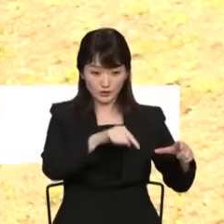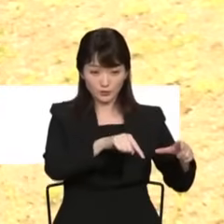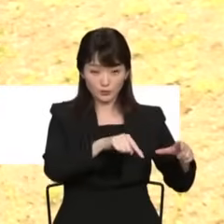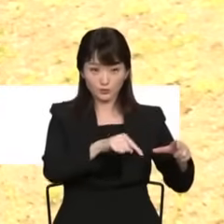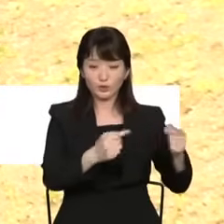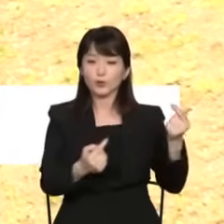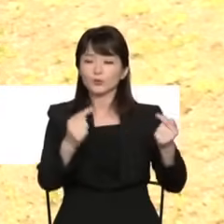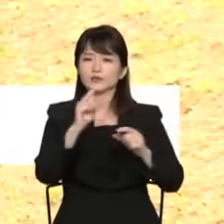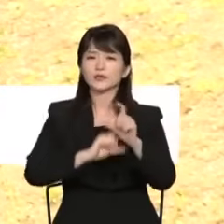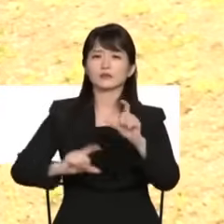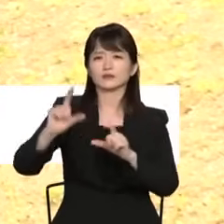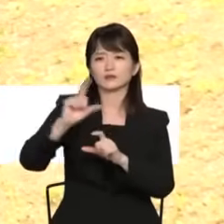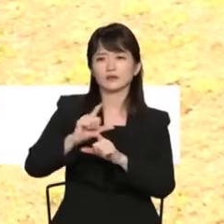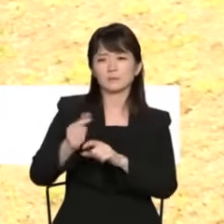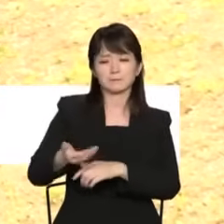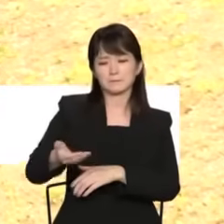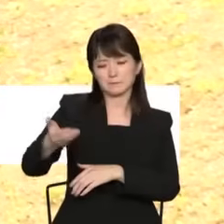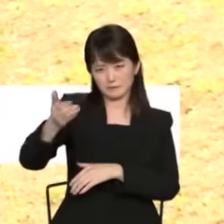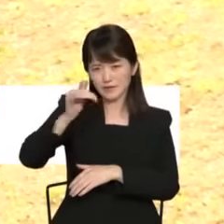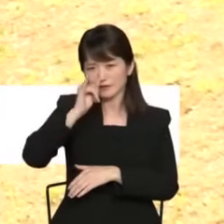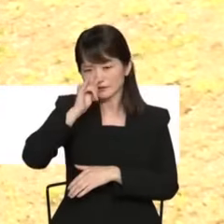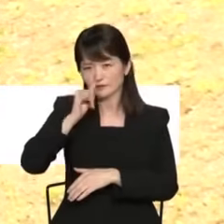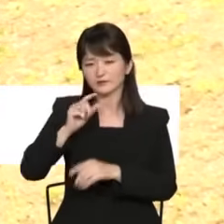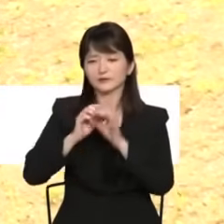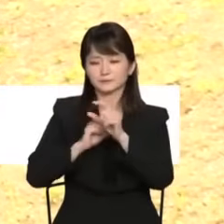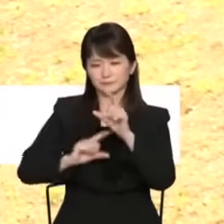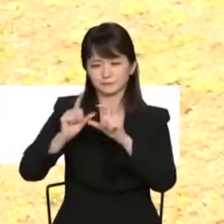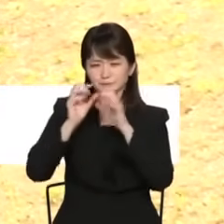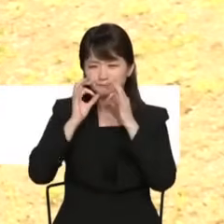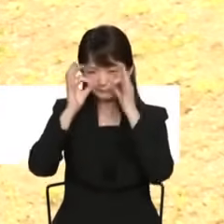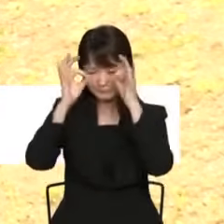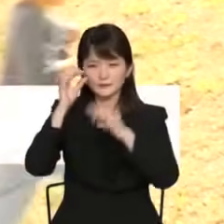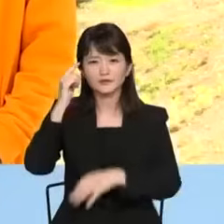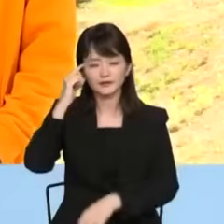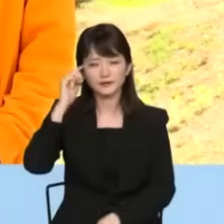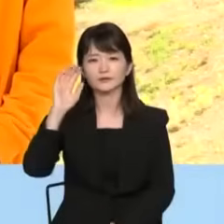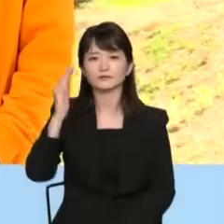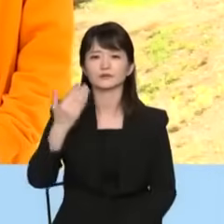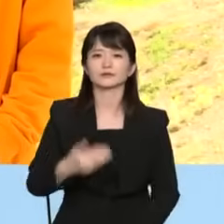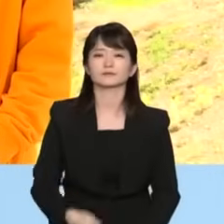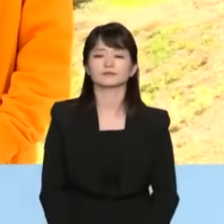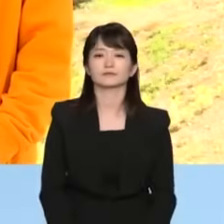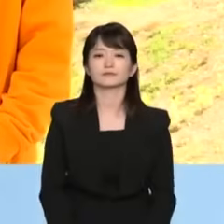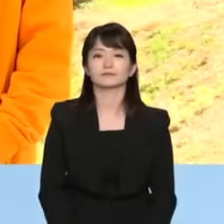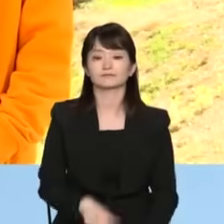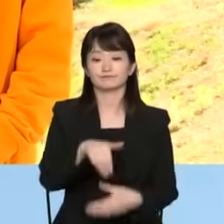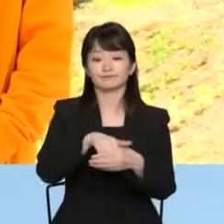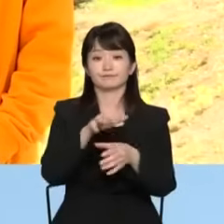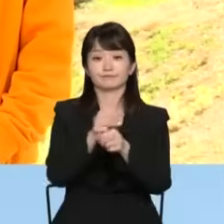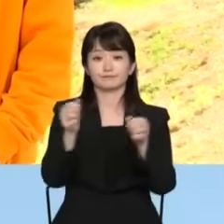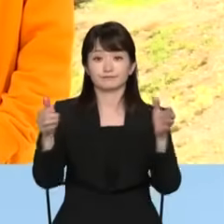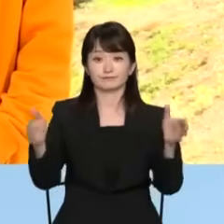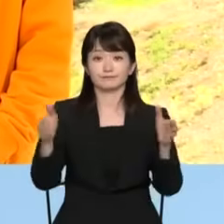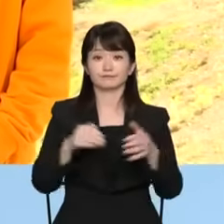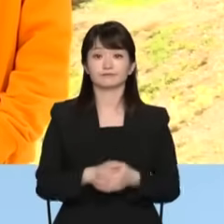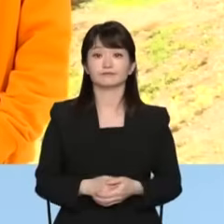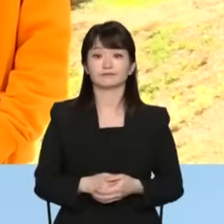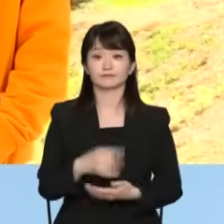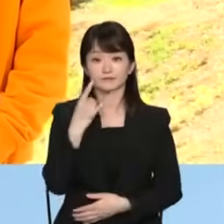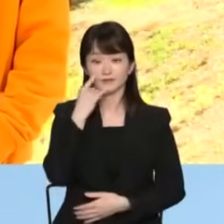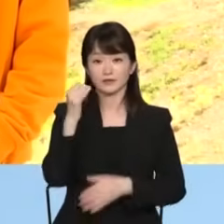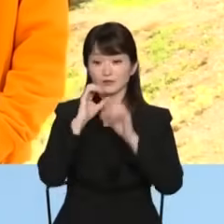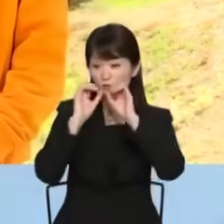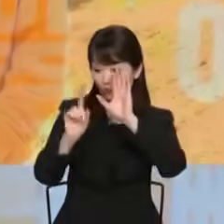한 단계 더 업그레이드 될 수 있도록 제가 또 더 노력해야 될 거라 생각합니다. 네. 아, 선거 기간 동안 어머님의